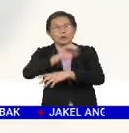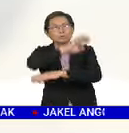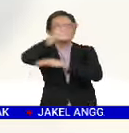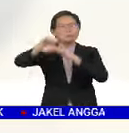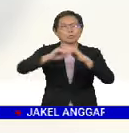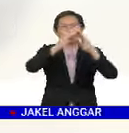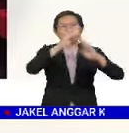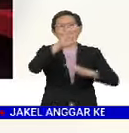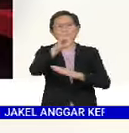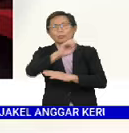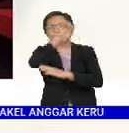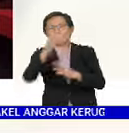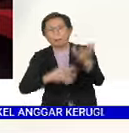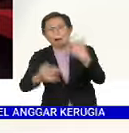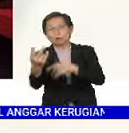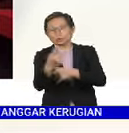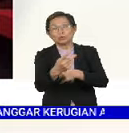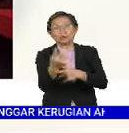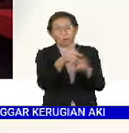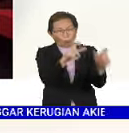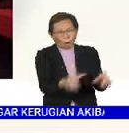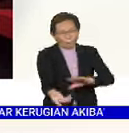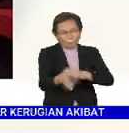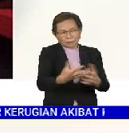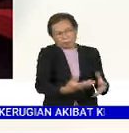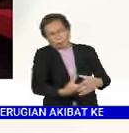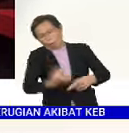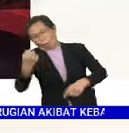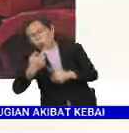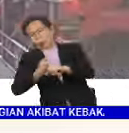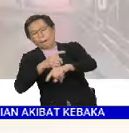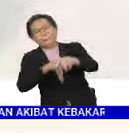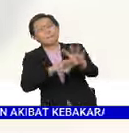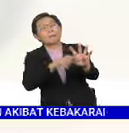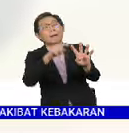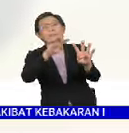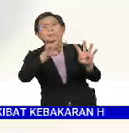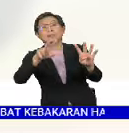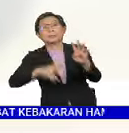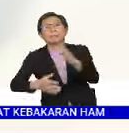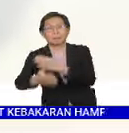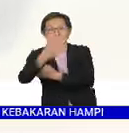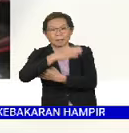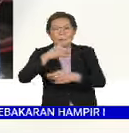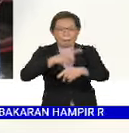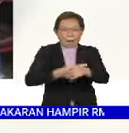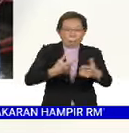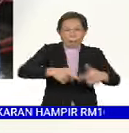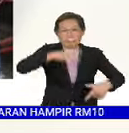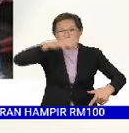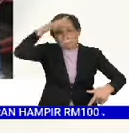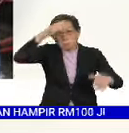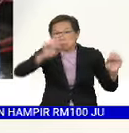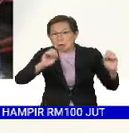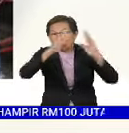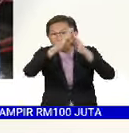keseluruhan rumah dan kedua mangsa di bawah keluar pada 443 pagi Nur Azzam kata ketika kejadian ibu bapak mangsa tidak berada di